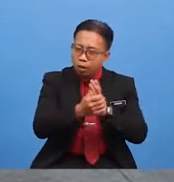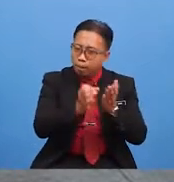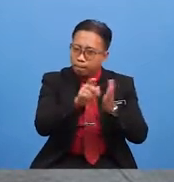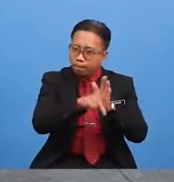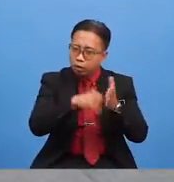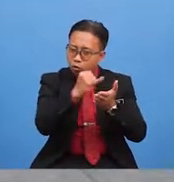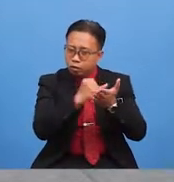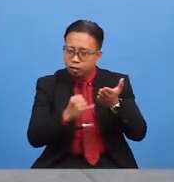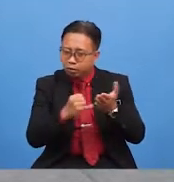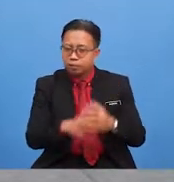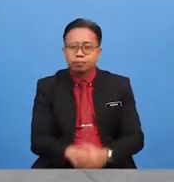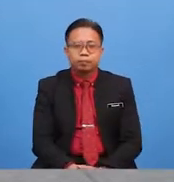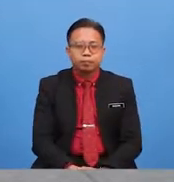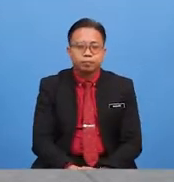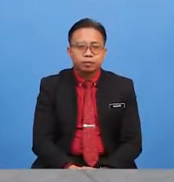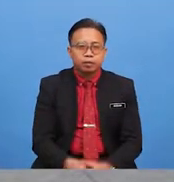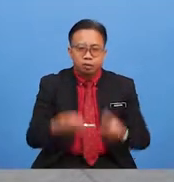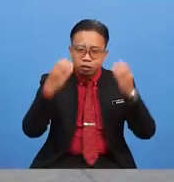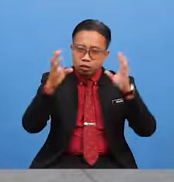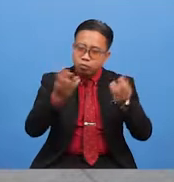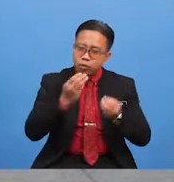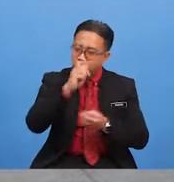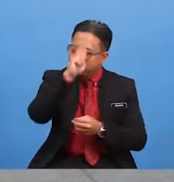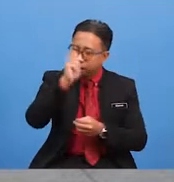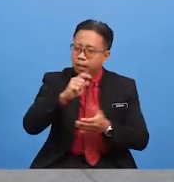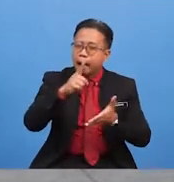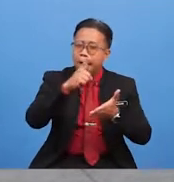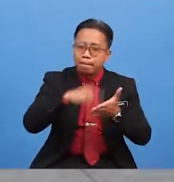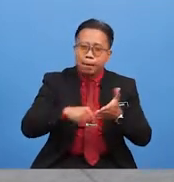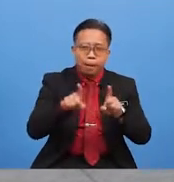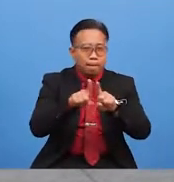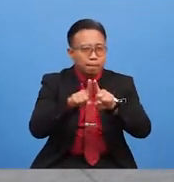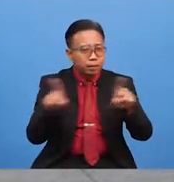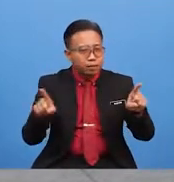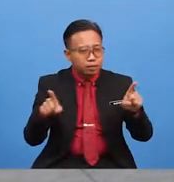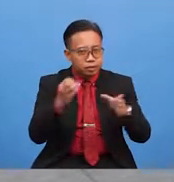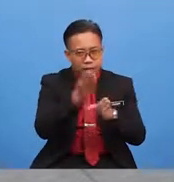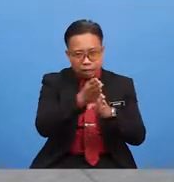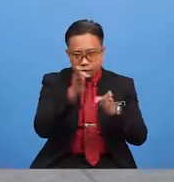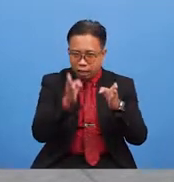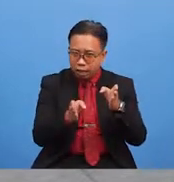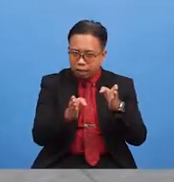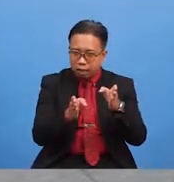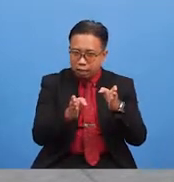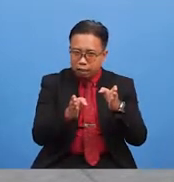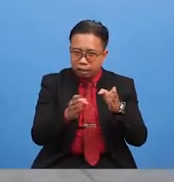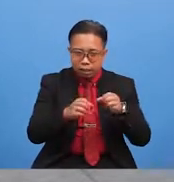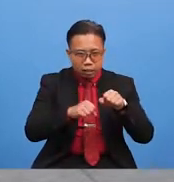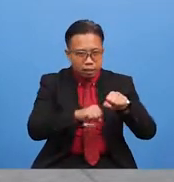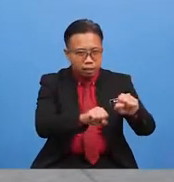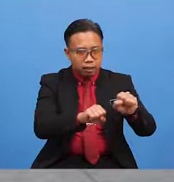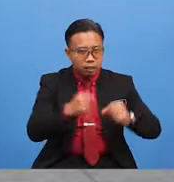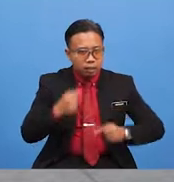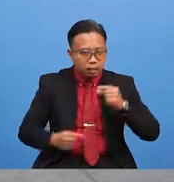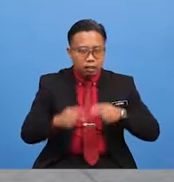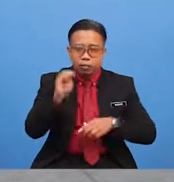ini. Cikgu nak tanya, apakah perbezaan antara aliran dan gaya yang boleh